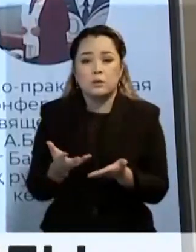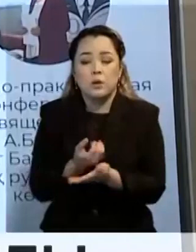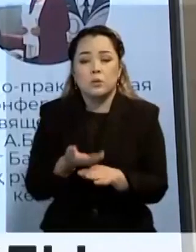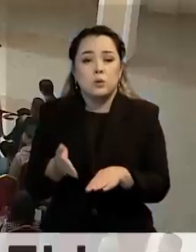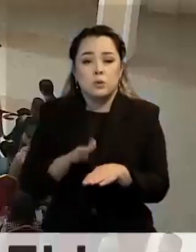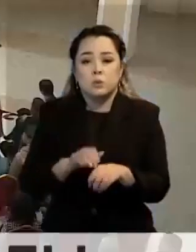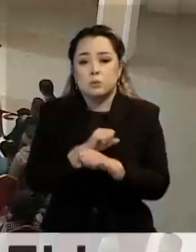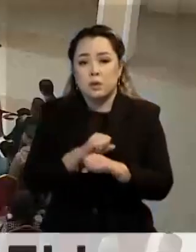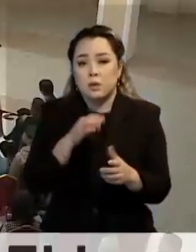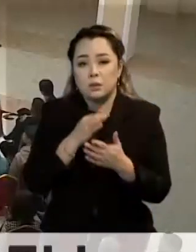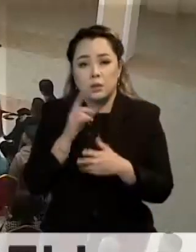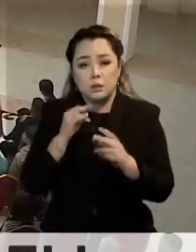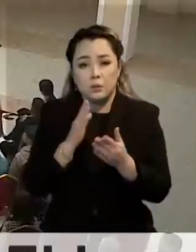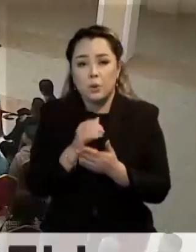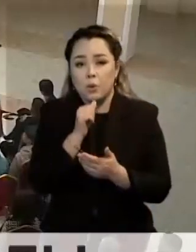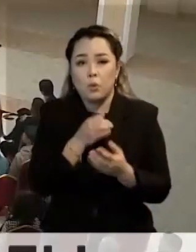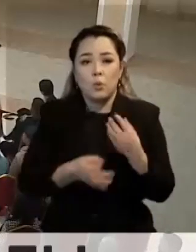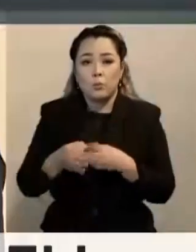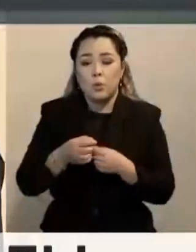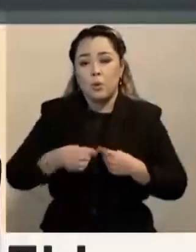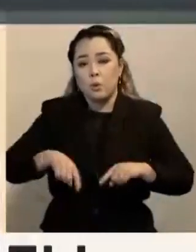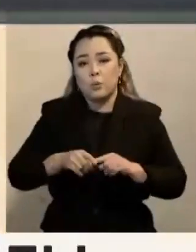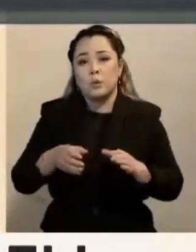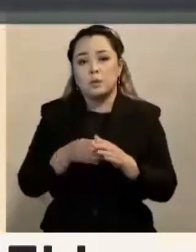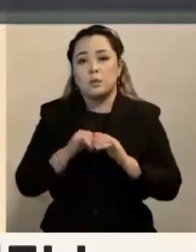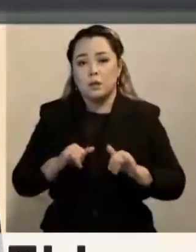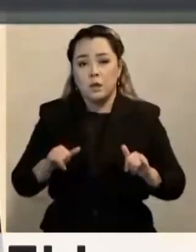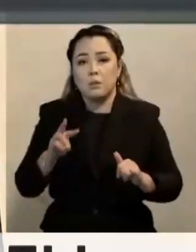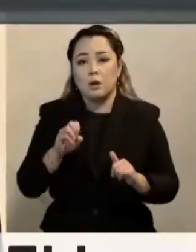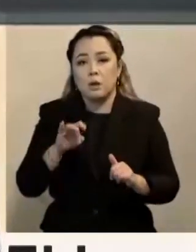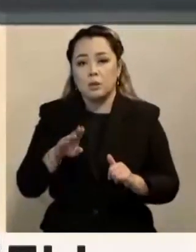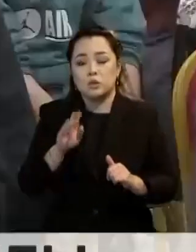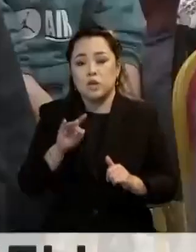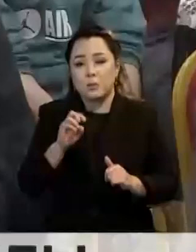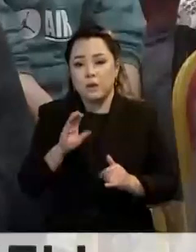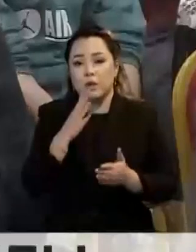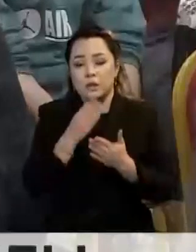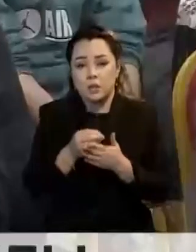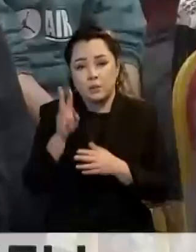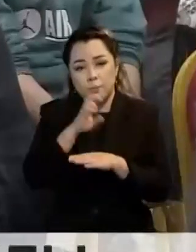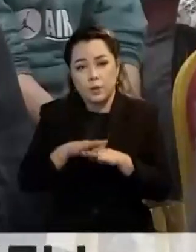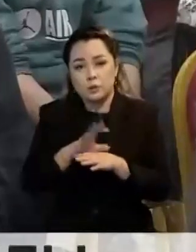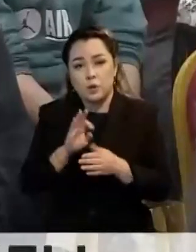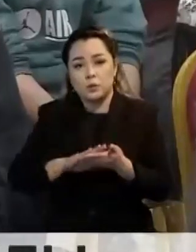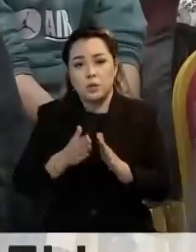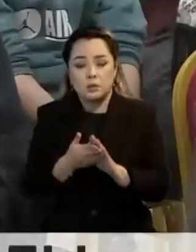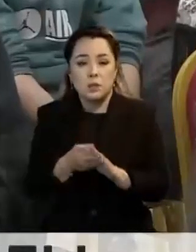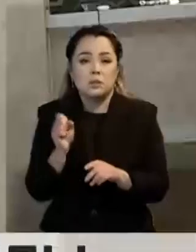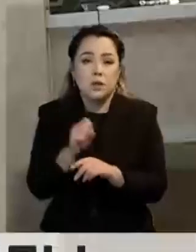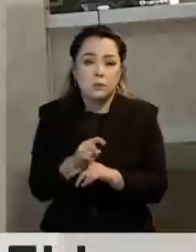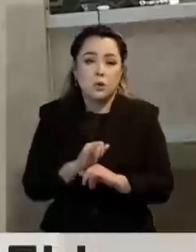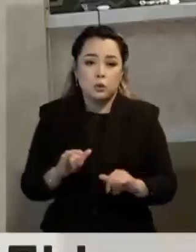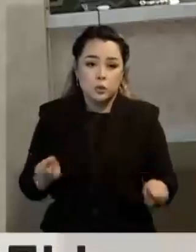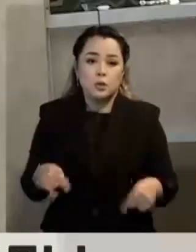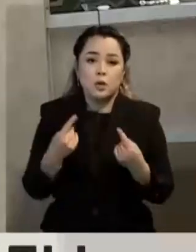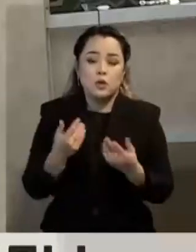деп өзім ойлаймын. Қостанай облысы қоғамдық даму басқармасының басшысы Марат Шырқабаев жылдан жылға мемлекеттік әлеуметтік тапсырыс ұлғайып, жаңа